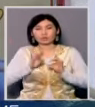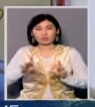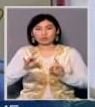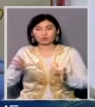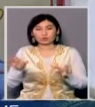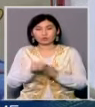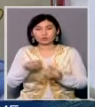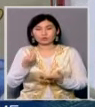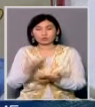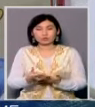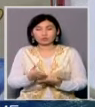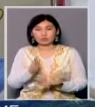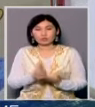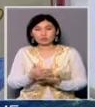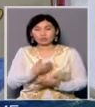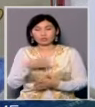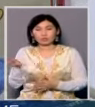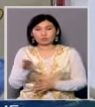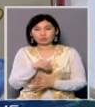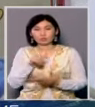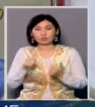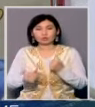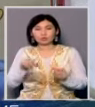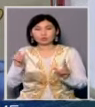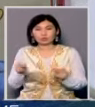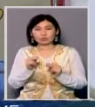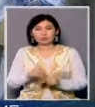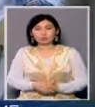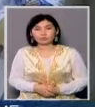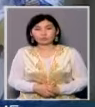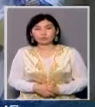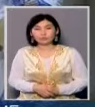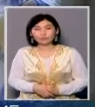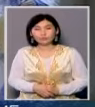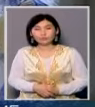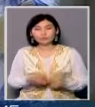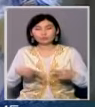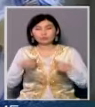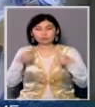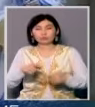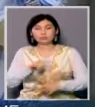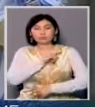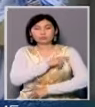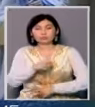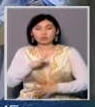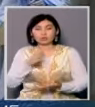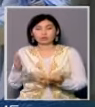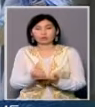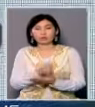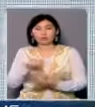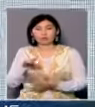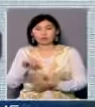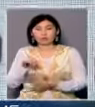пропагандирует духовные ценности. Желаю всем участникам удачи. Жюри определило сильнейших. Гран-при выиграла